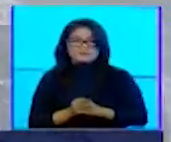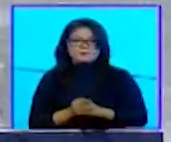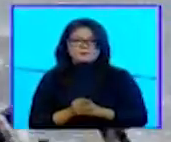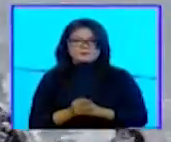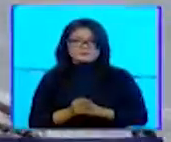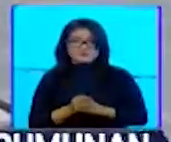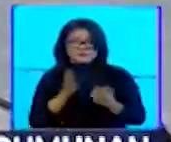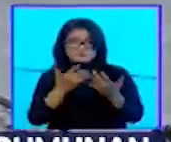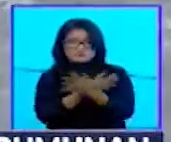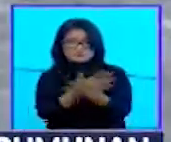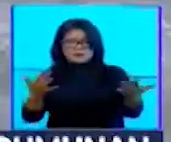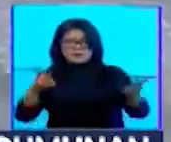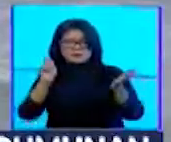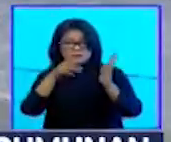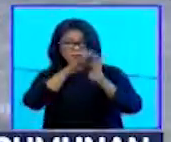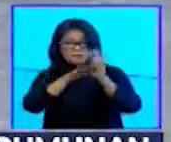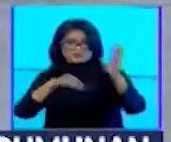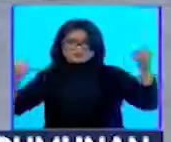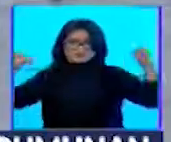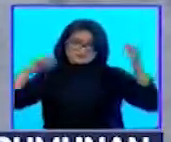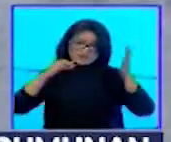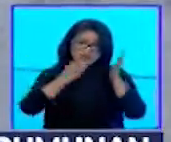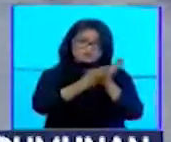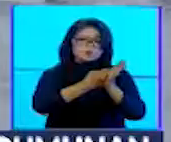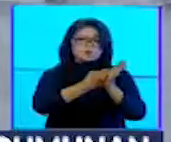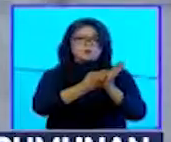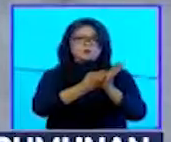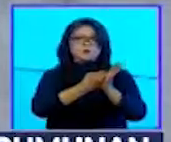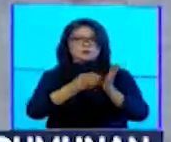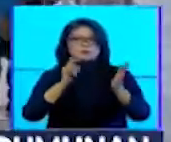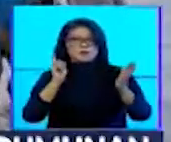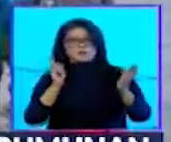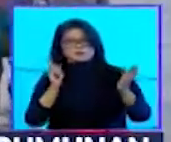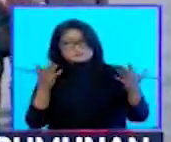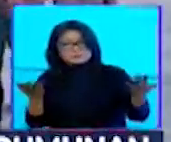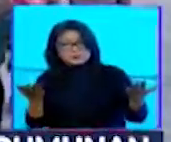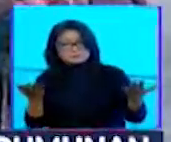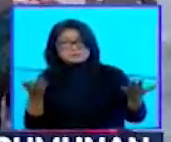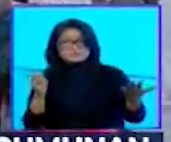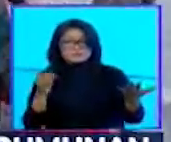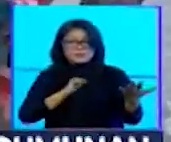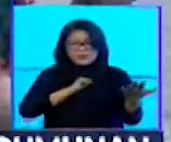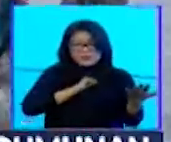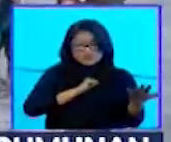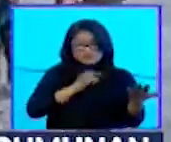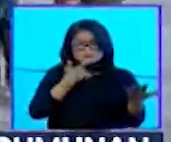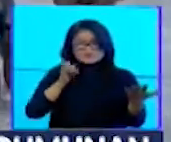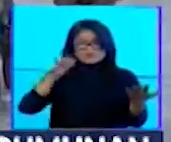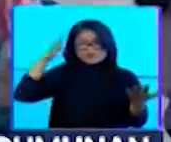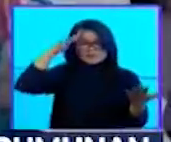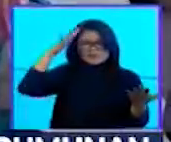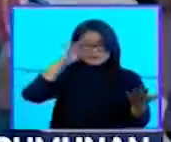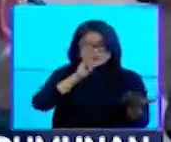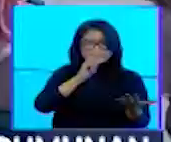Warga diminta untuk disiplin menerapkan protokol kesehatan jika tidak ingin gelombang tsunami COVID-19 seperti yang terjadi di India justru melanda tanah